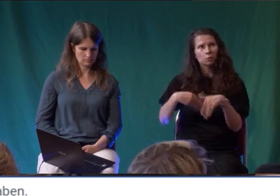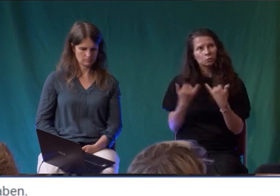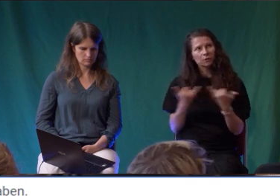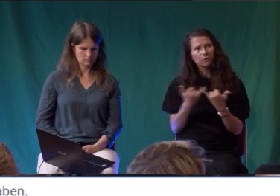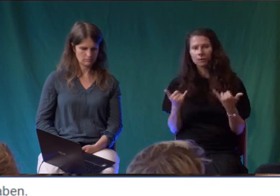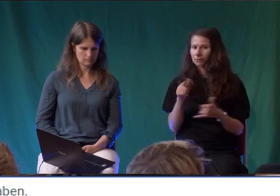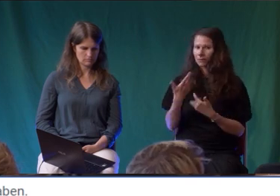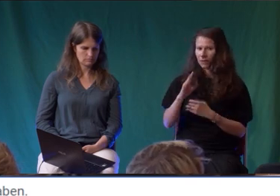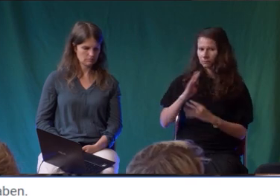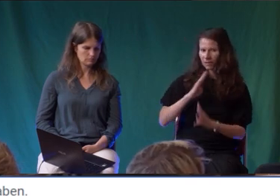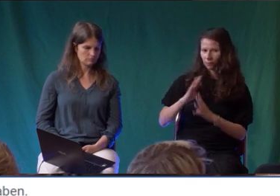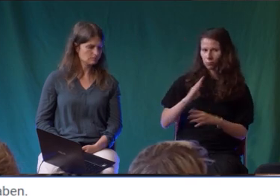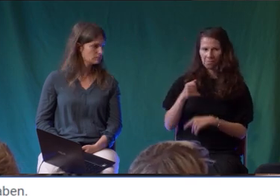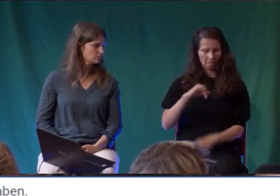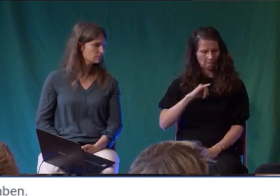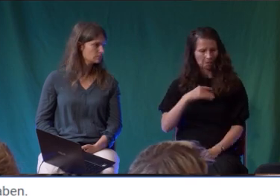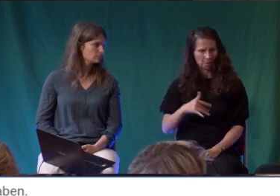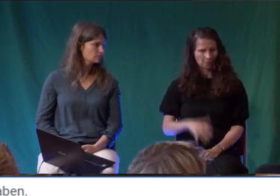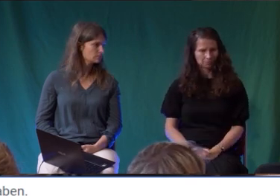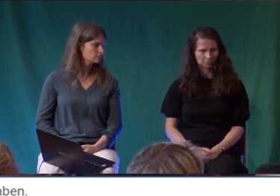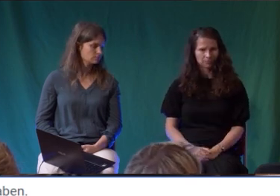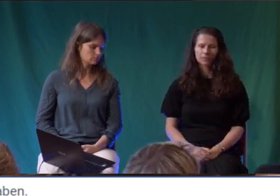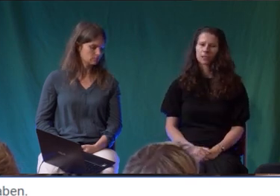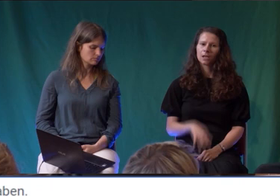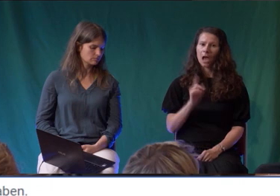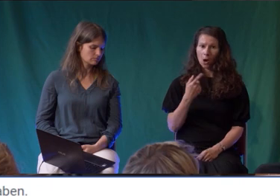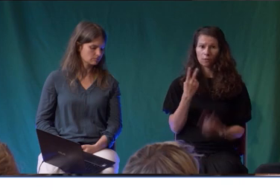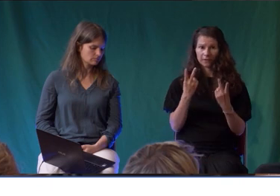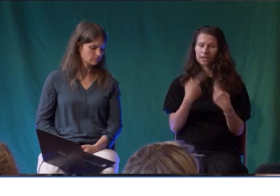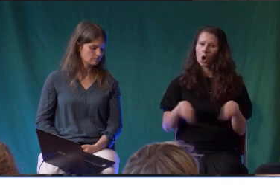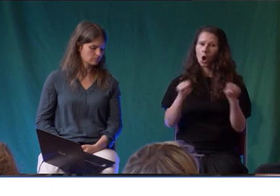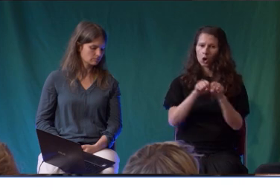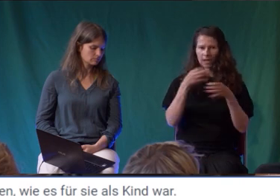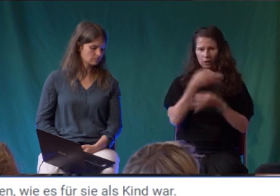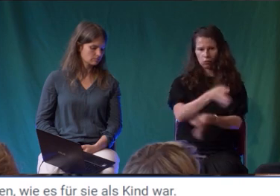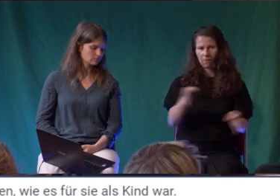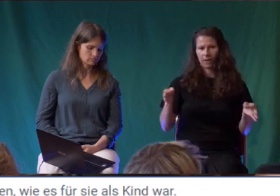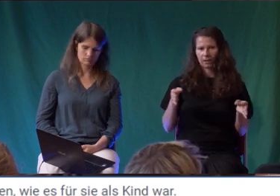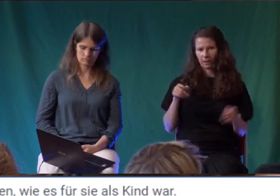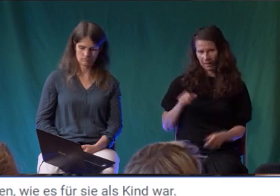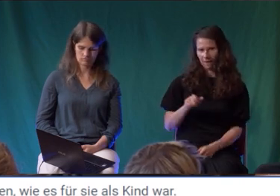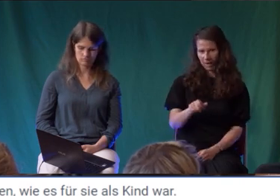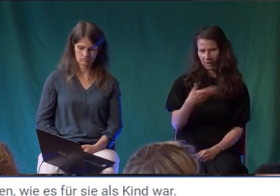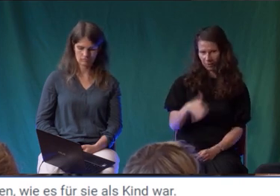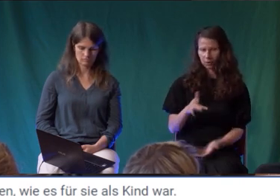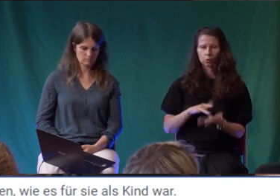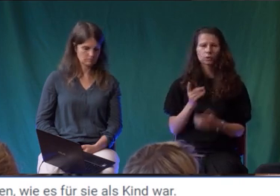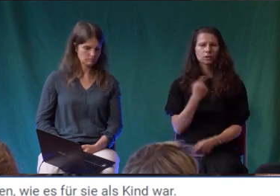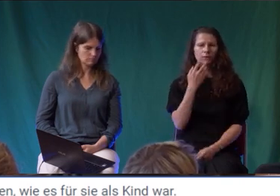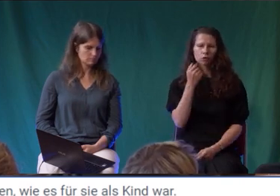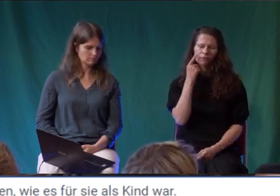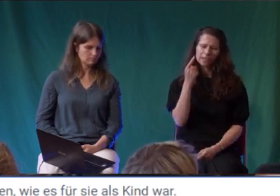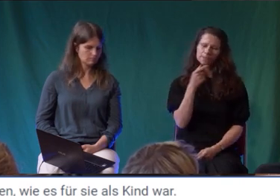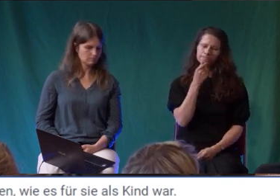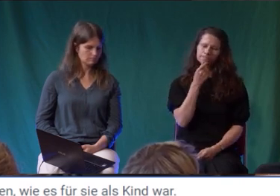ja und ganz wichtig wir haben auch noch eine Online-Umfrage gemacht in Nordrhein-Westfalen weil wir rausfinden wollten wo gibt's